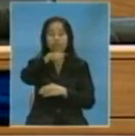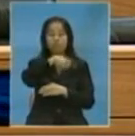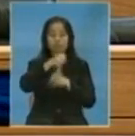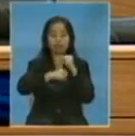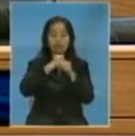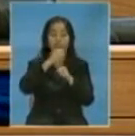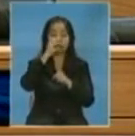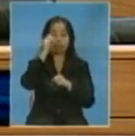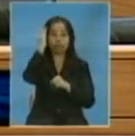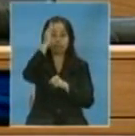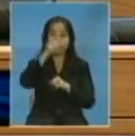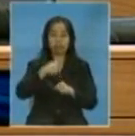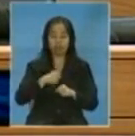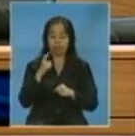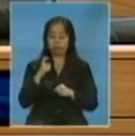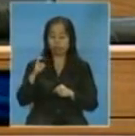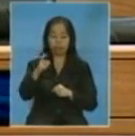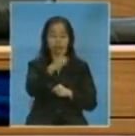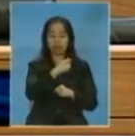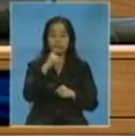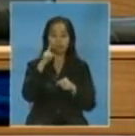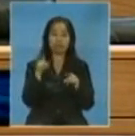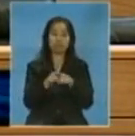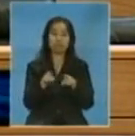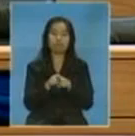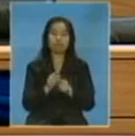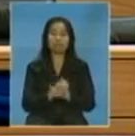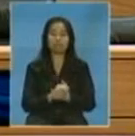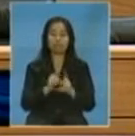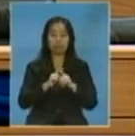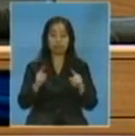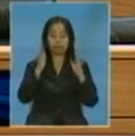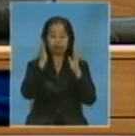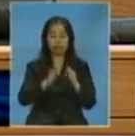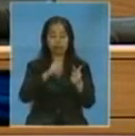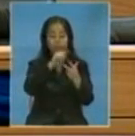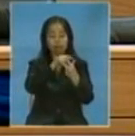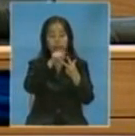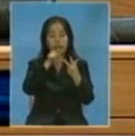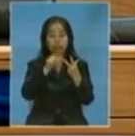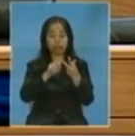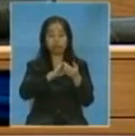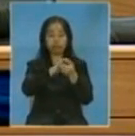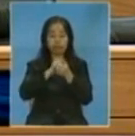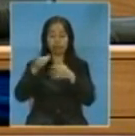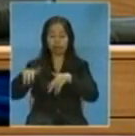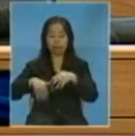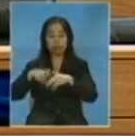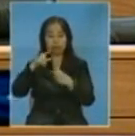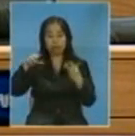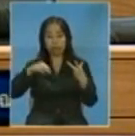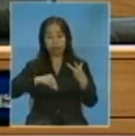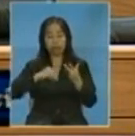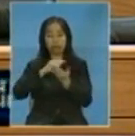ปีข้างหน้าผมก็จะไม่เหลือสักคนแล้วตรงนี้แต่มันทั้งหมด3ท่านนี้ร่วมกันทําแล้วคนทั้งประเทศเขาจะร่วมกันรับผิดช